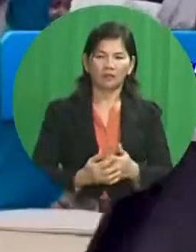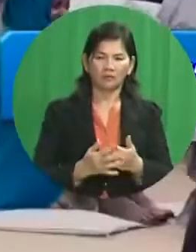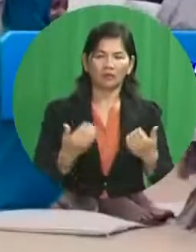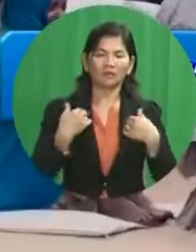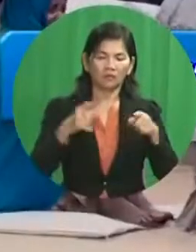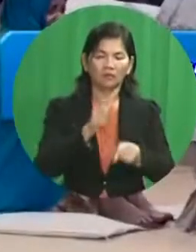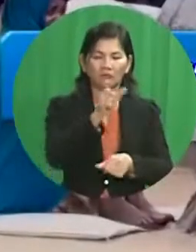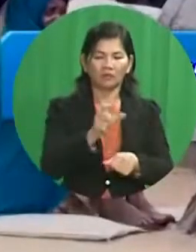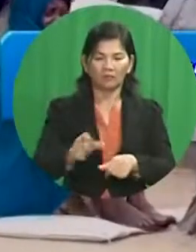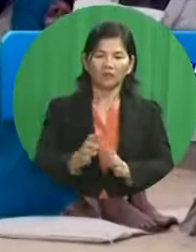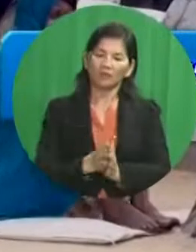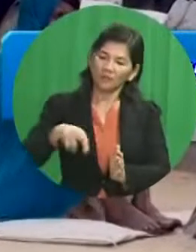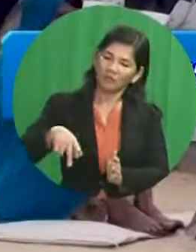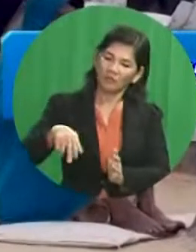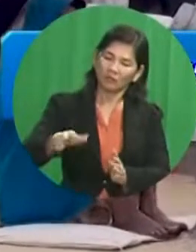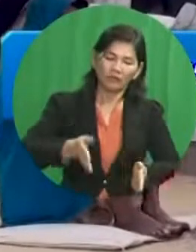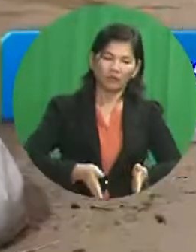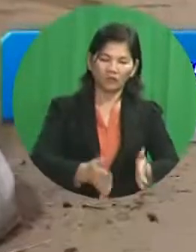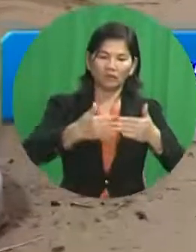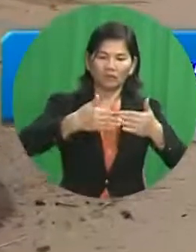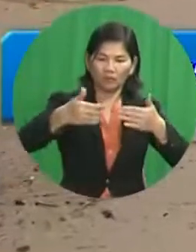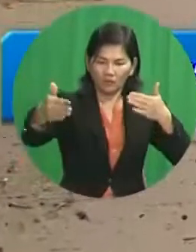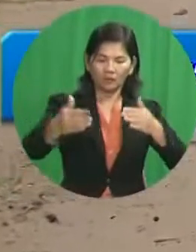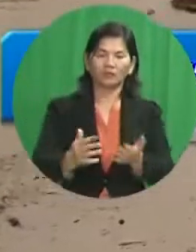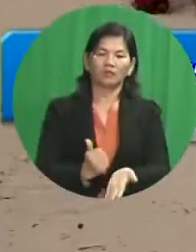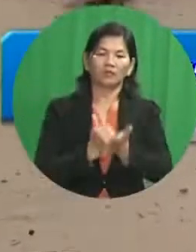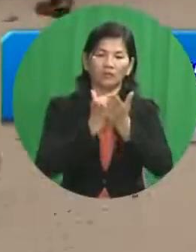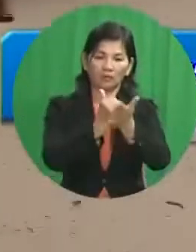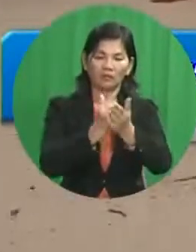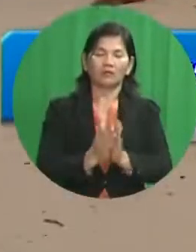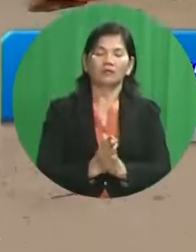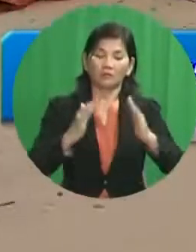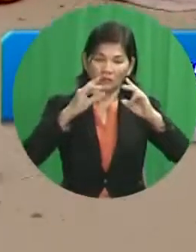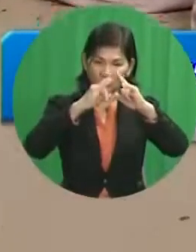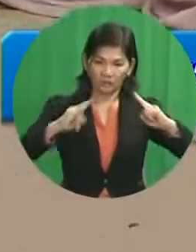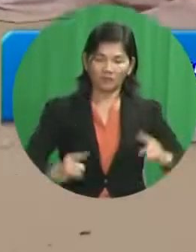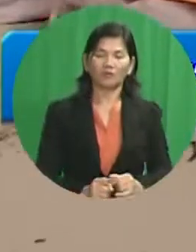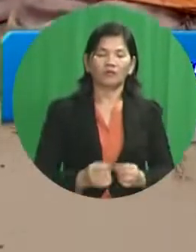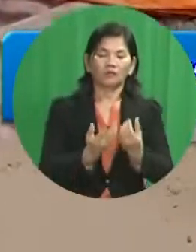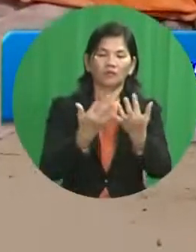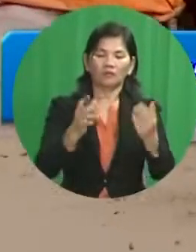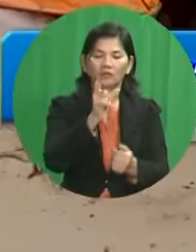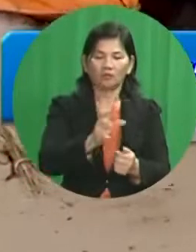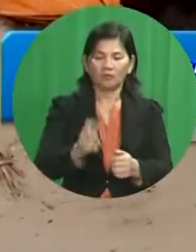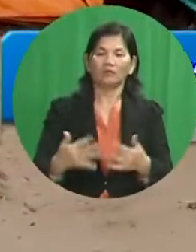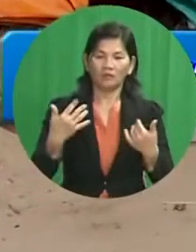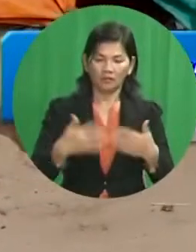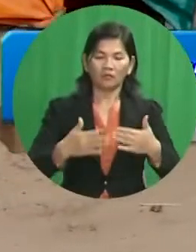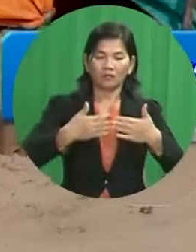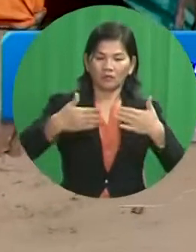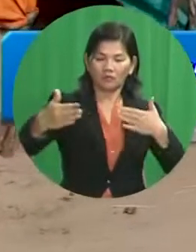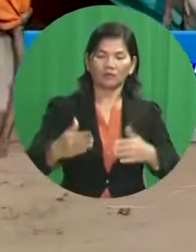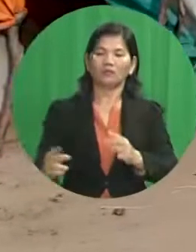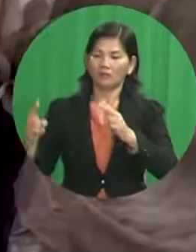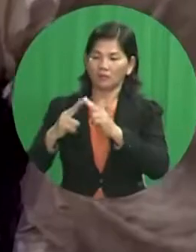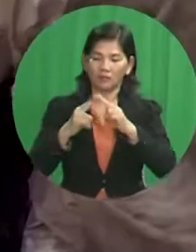នុស្សជាច្រើនត្រូវបានដាល់ទៅកាន់ផ្លូវឆ្ងាយដើម្បីស្វែងរកជំនួយនៅឯជំរំដែលមានមនុស្សច្រើនលើសលប់មួយដែលស្ថិតនៅជាយក្រុងមូកា